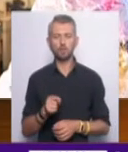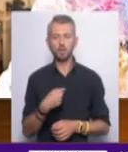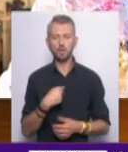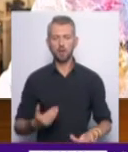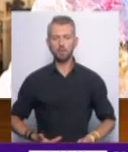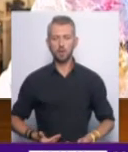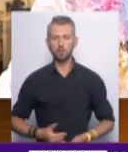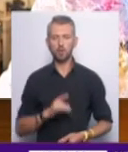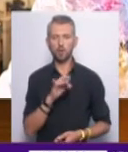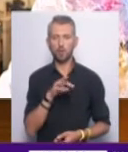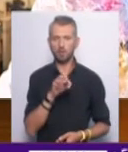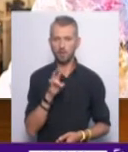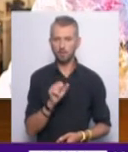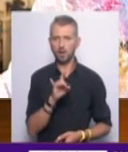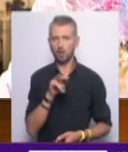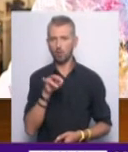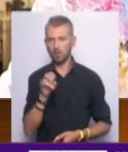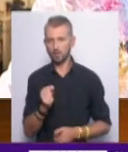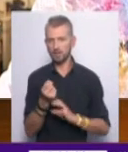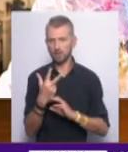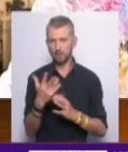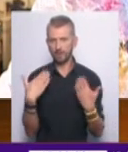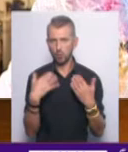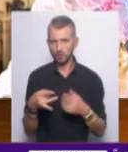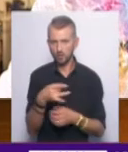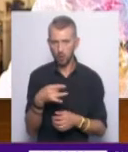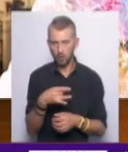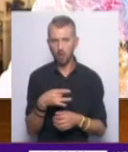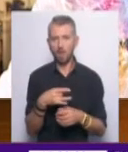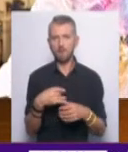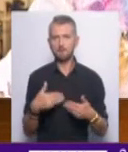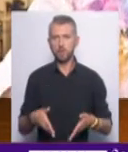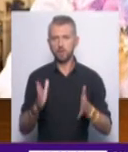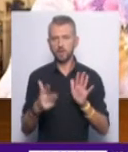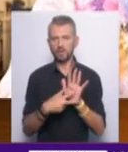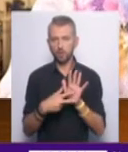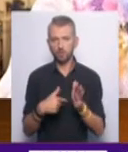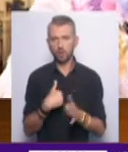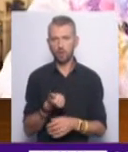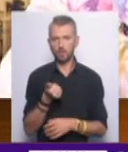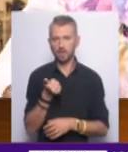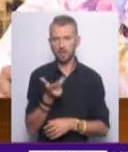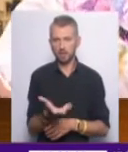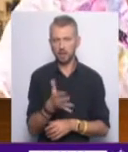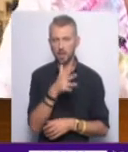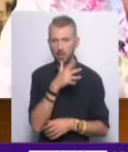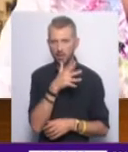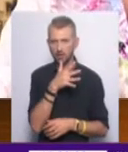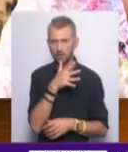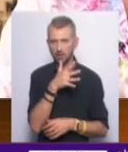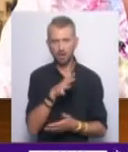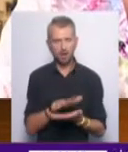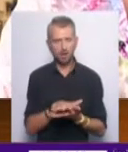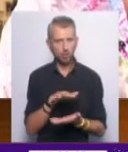проживаю на Романа Илана 13, Чертошинский район, в 8-м подъезде. У нас несколько лет разрушена